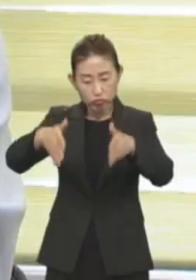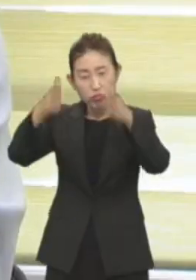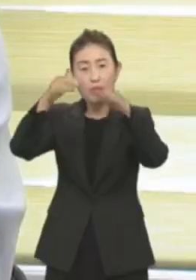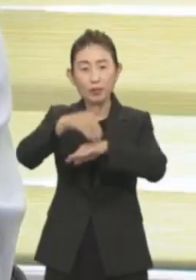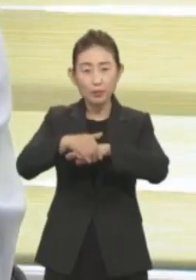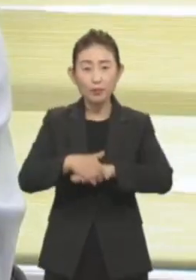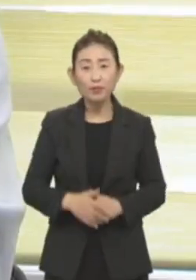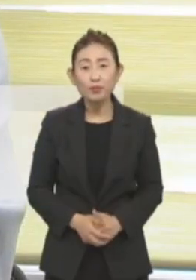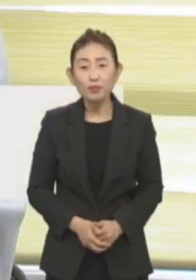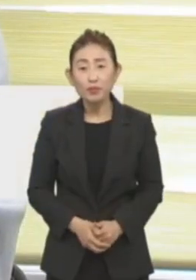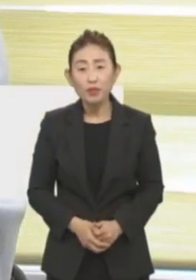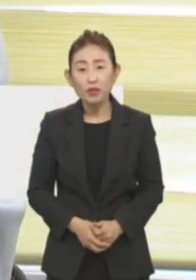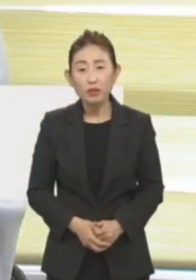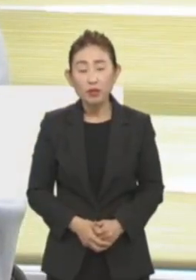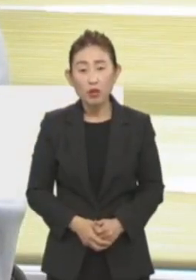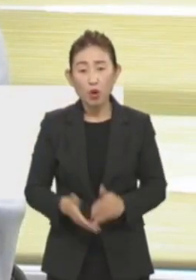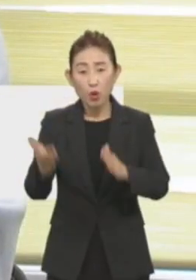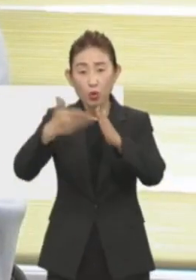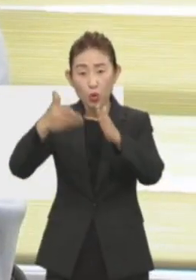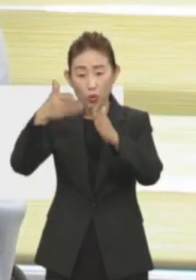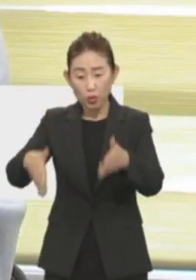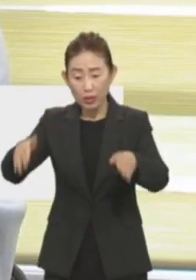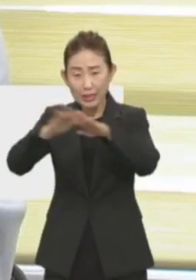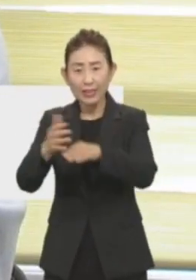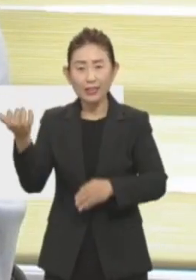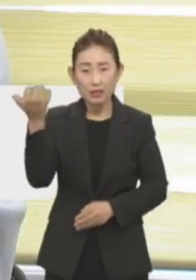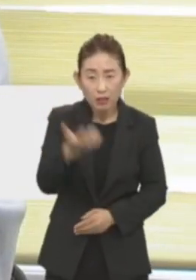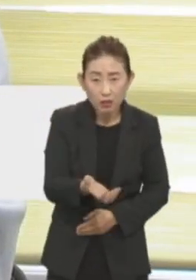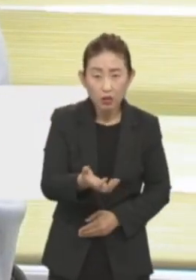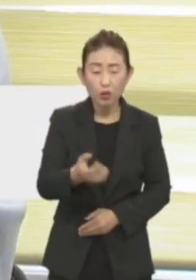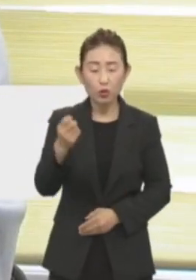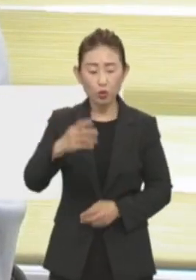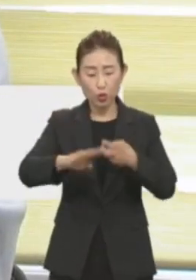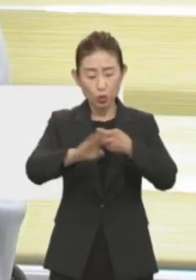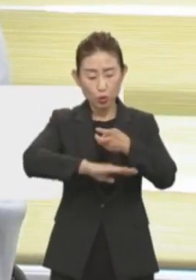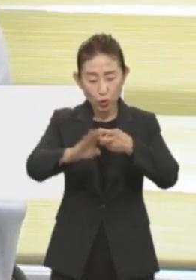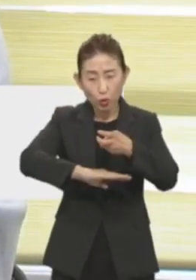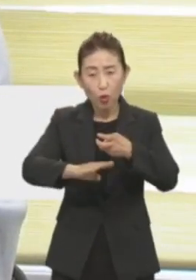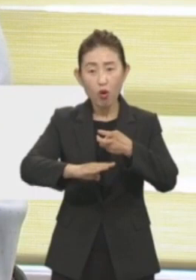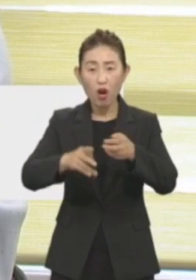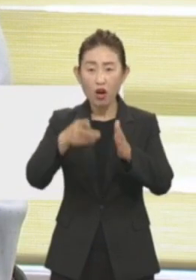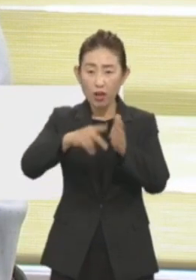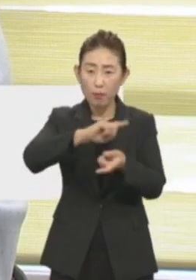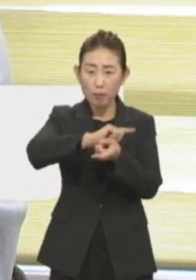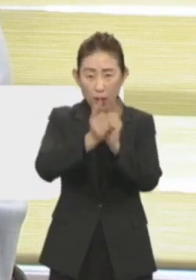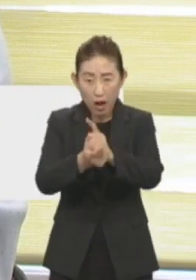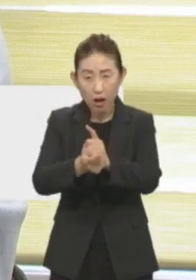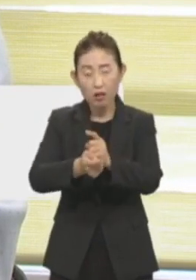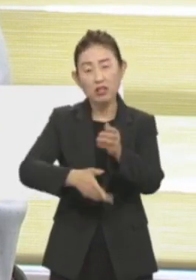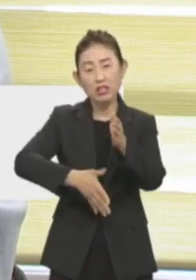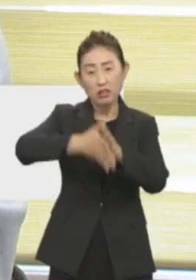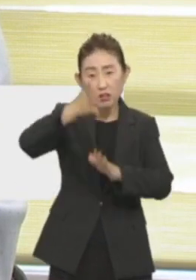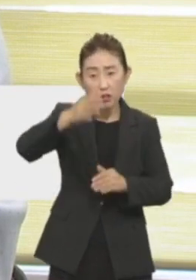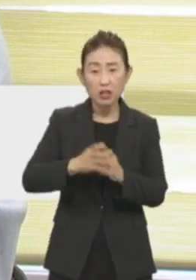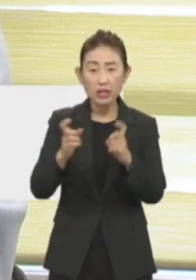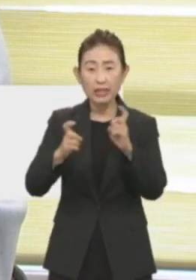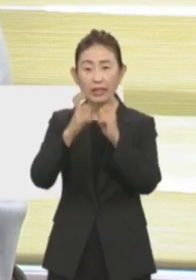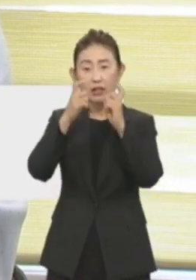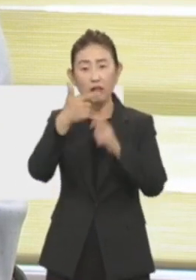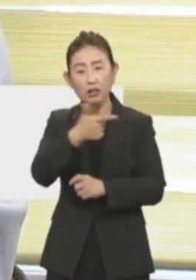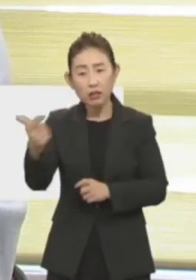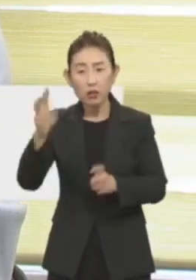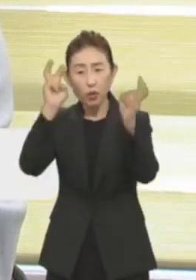이전, 교통환승시설, 민간 대기업 유치를 위한 투자 설명회 개최 등 공공과학기술 서비스 지원 거점